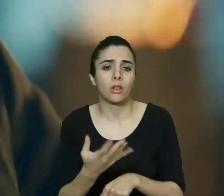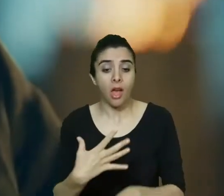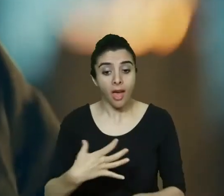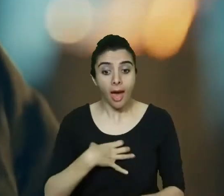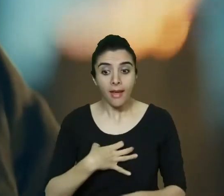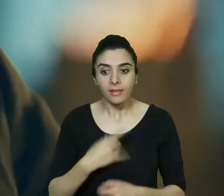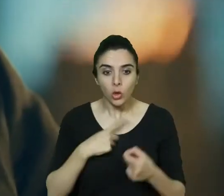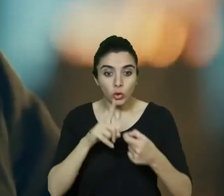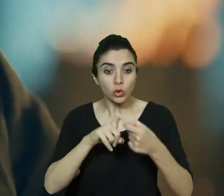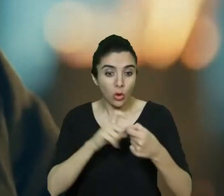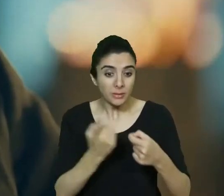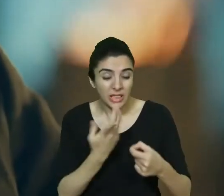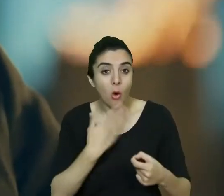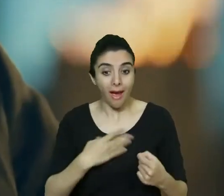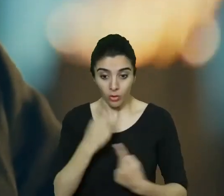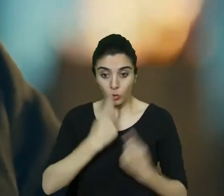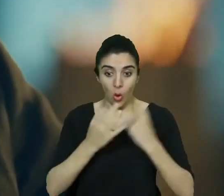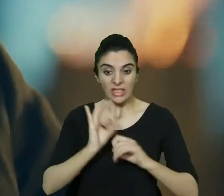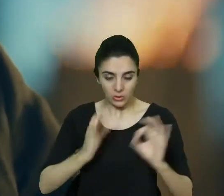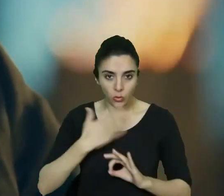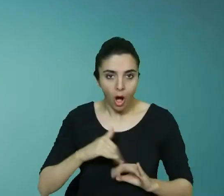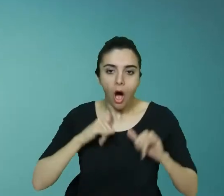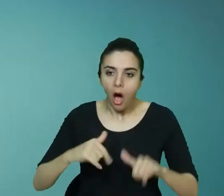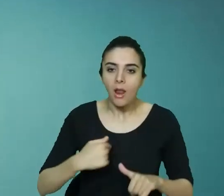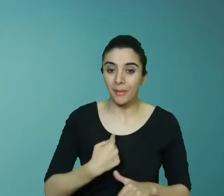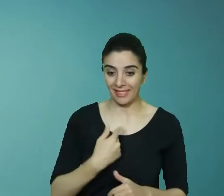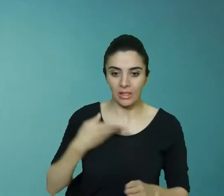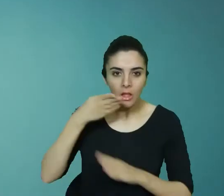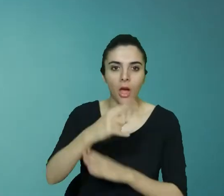Kendinizi sorgulamadığınız gibi beni de sorgulamadınız.